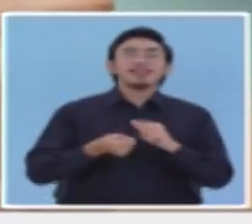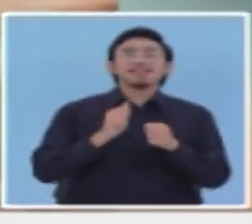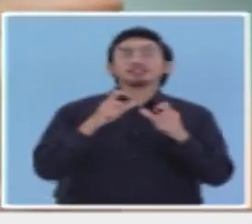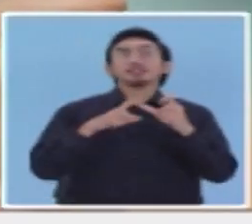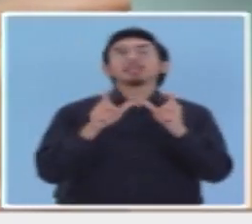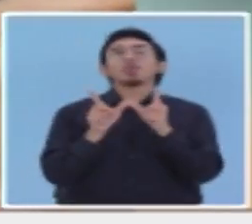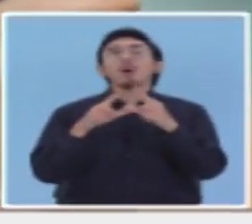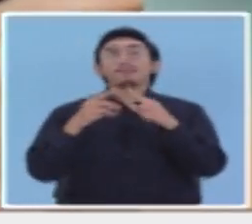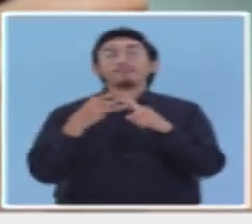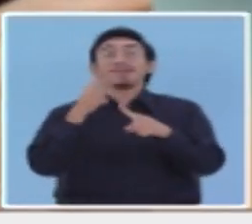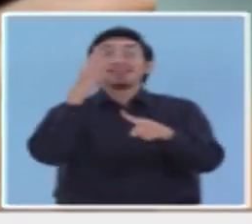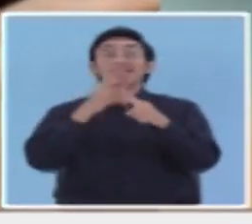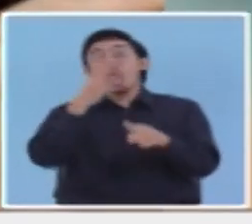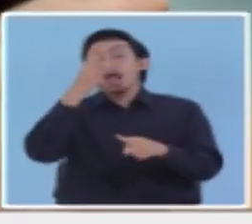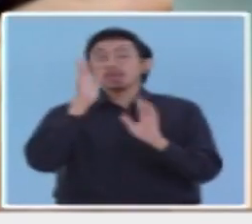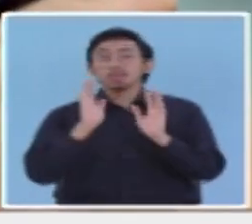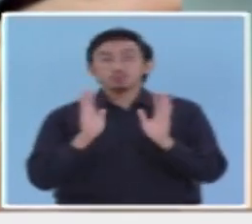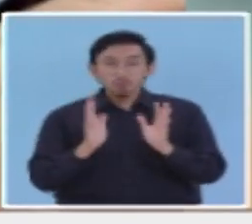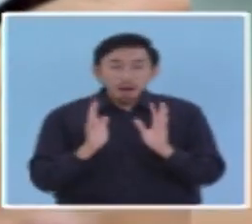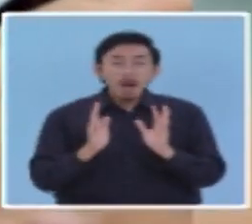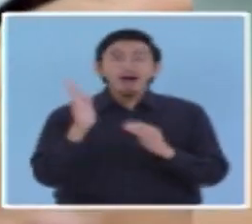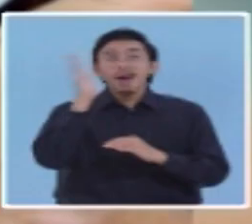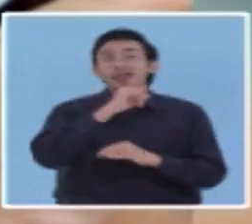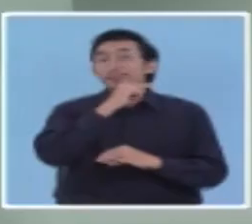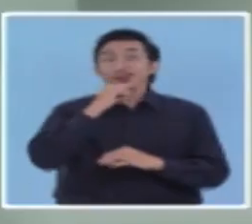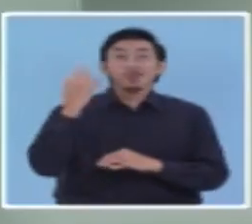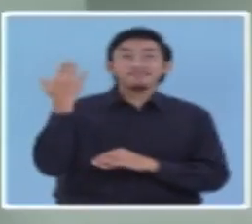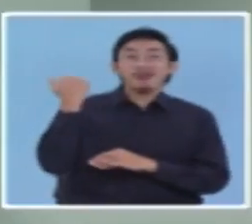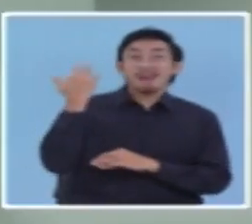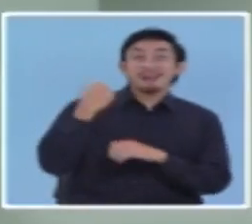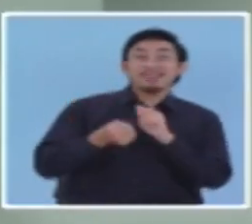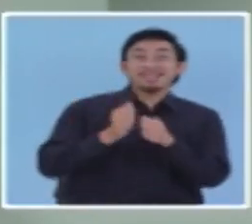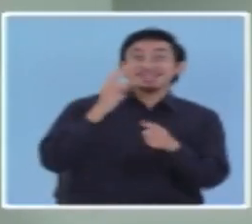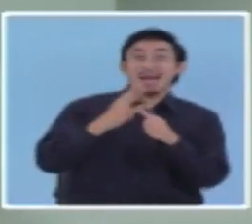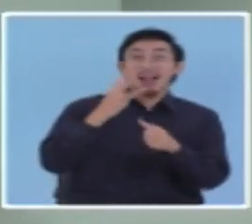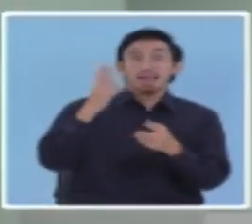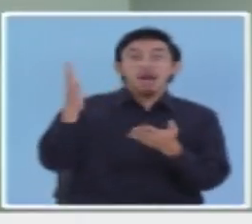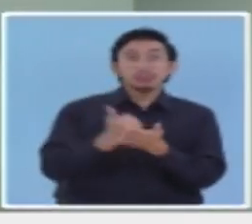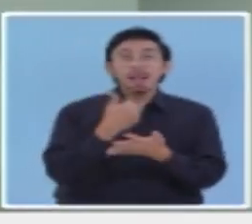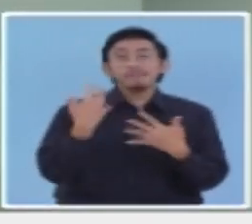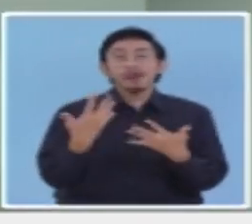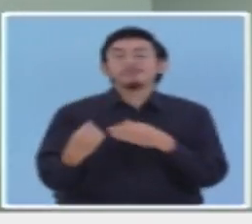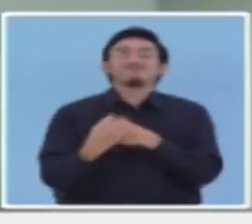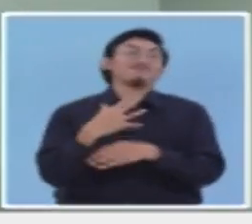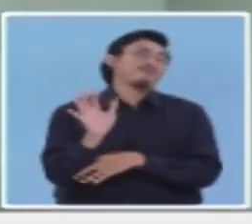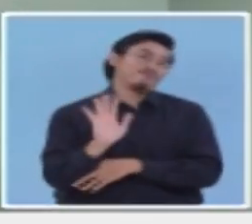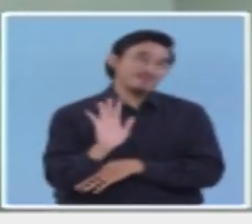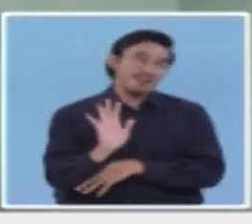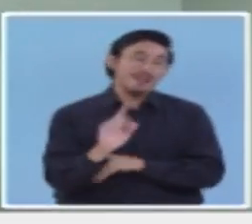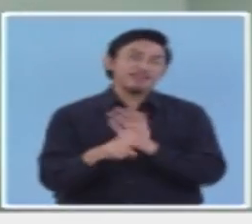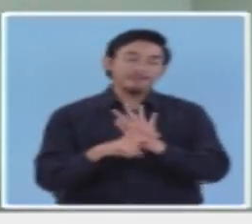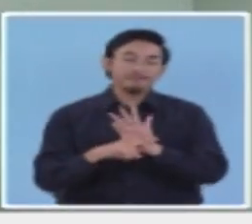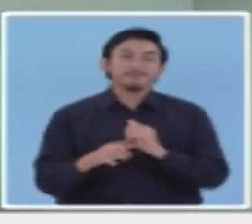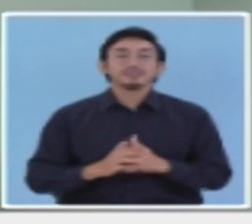ternyata pas kemarin hari Minggu saya mendapatkan hasilnya, ternyata saya negatif di tes ke-1 dan tes ke-2 gitu. Jadi